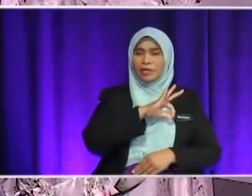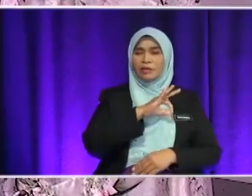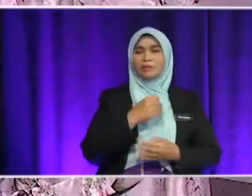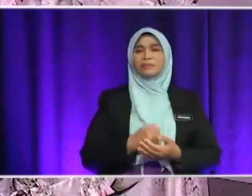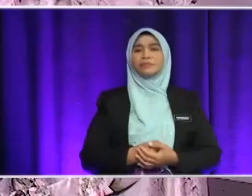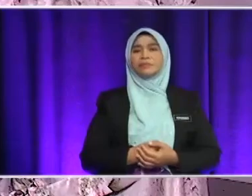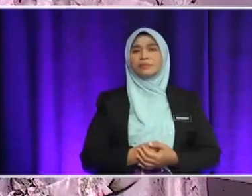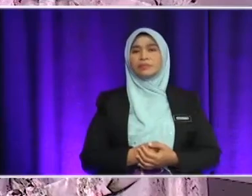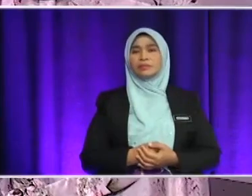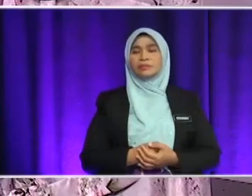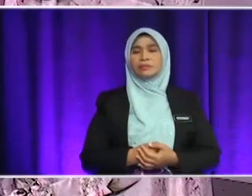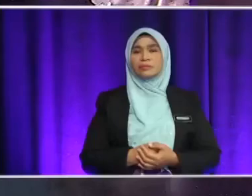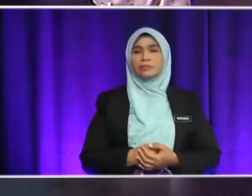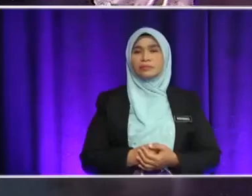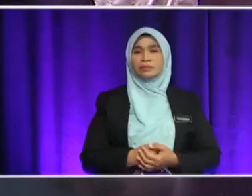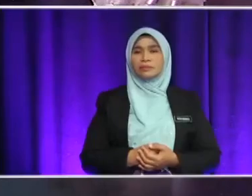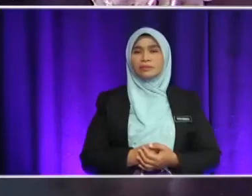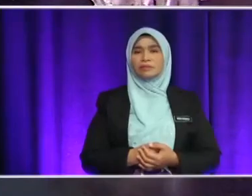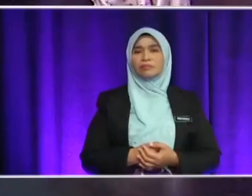berjaya pada masa hadapan Insyaallah